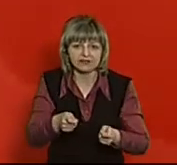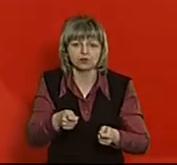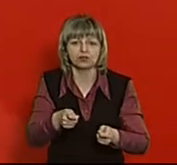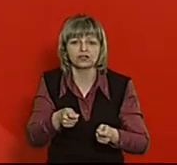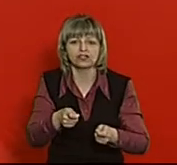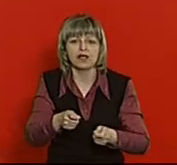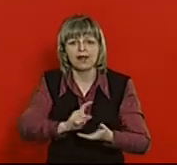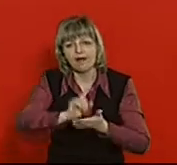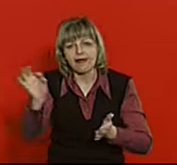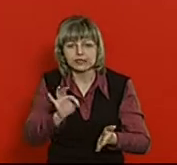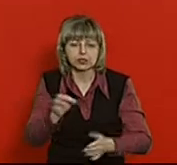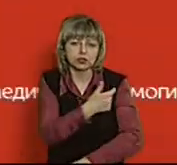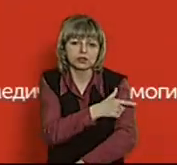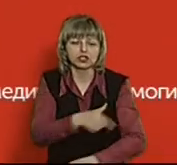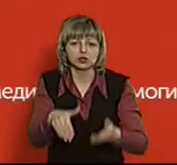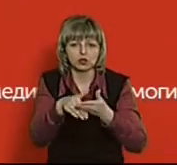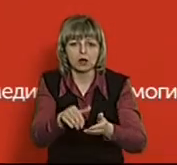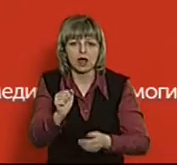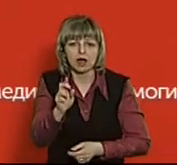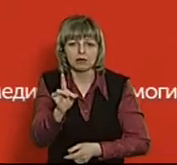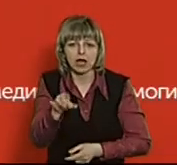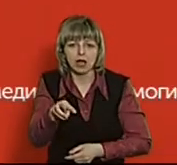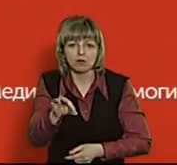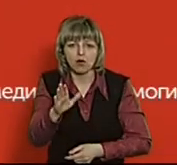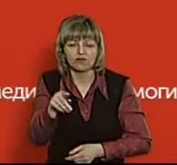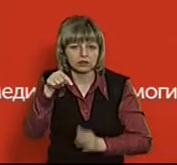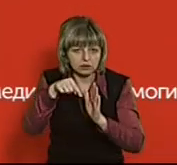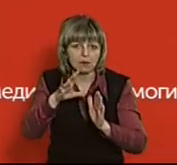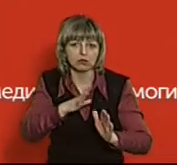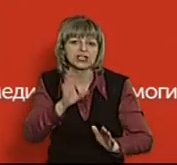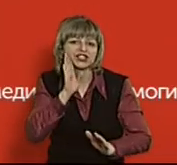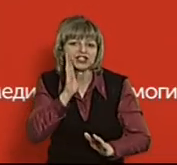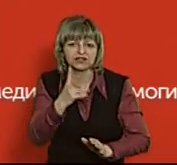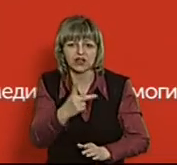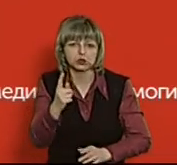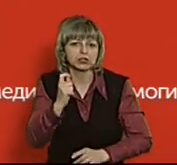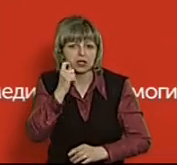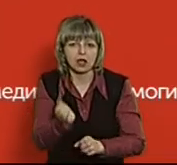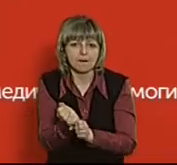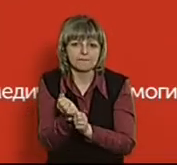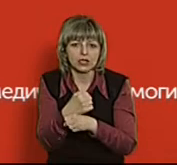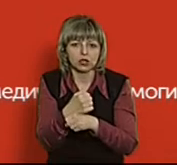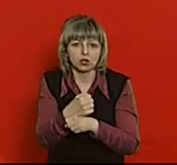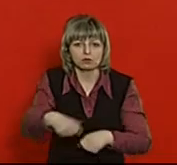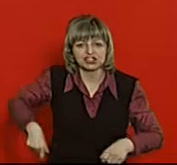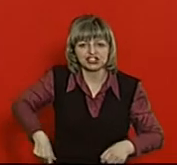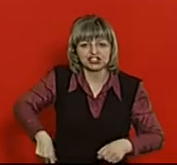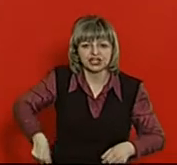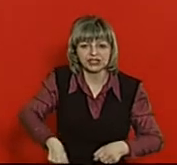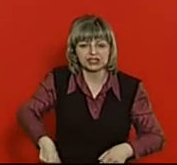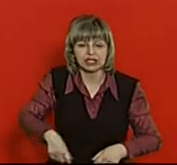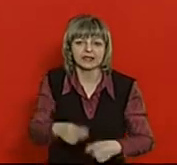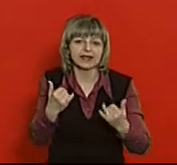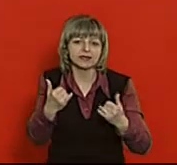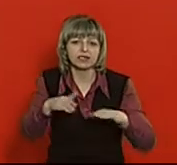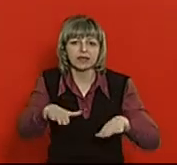допомоги Андрій Абрамов. Там дівчина 21 рік, перелом шийки стегна.